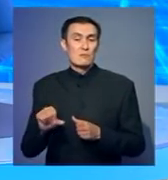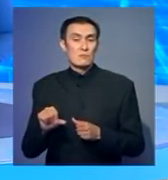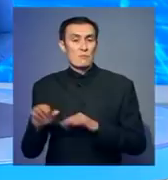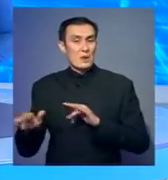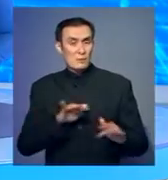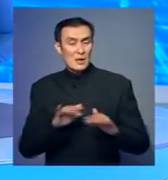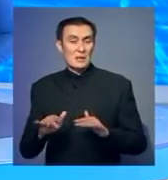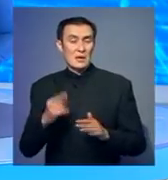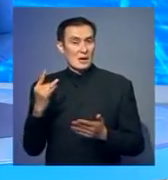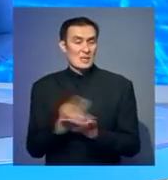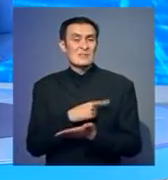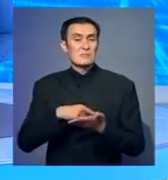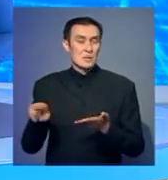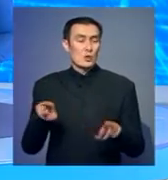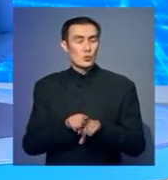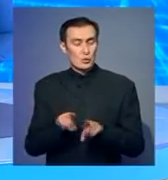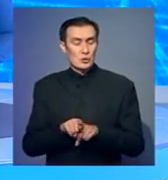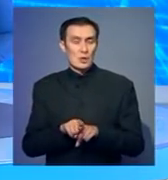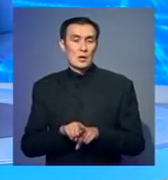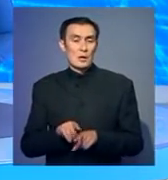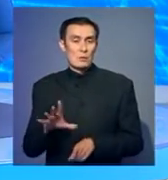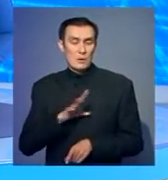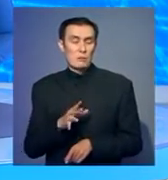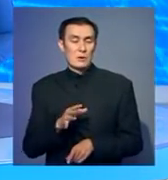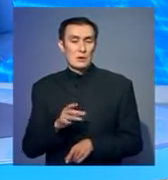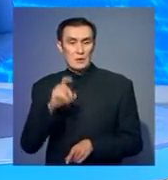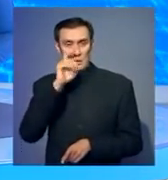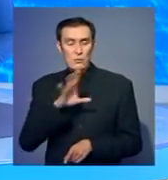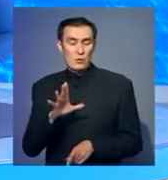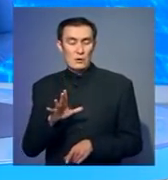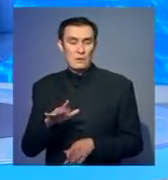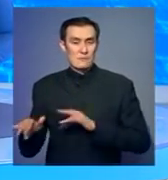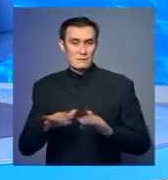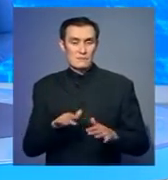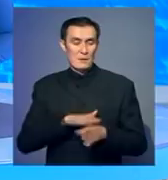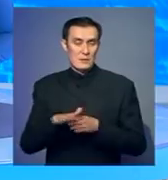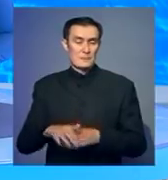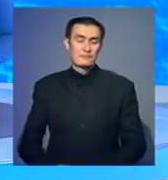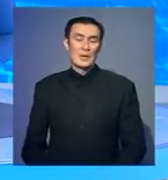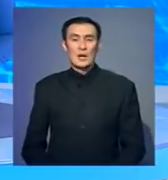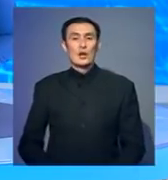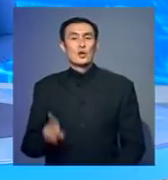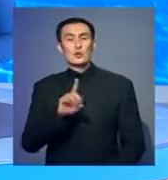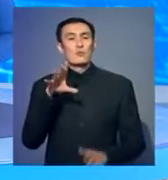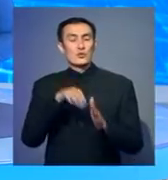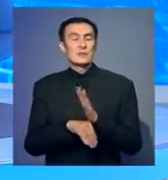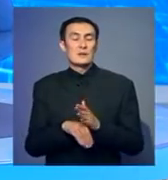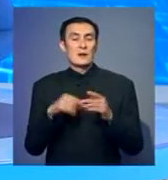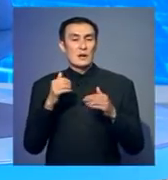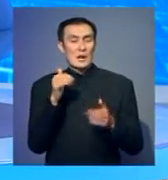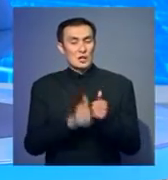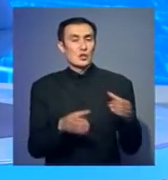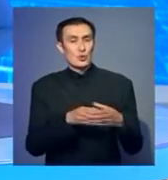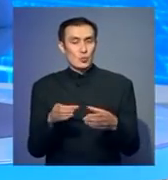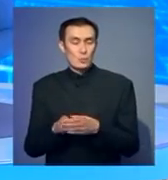мероприятие, разовое списание, тоже было бы неплохо и своевременный шаг. Ну да, чтобы затронуть все слои уже, на самом